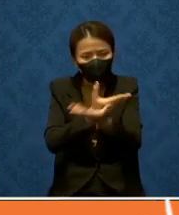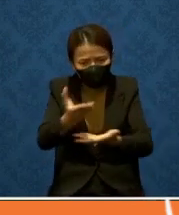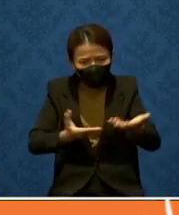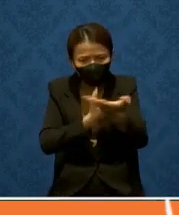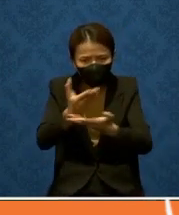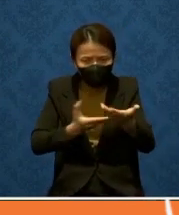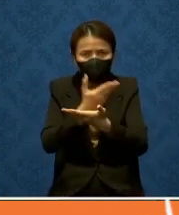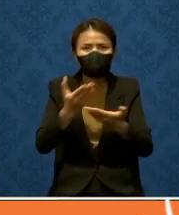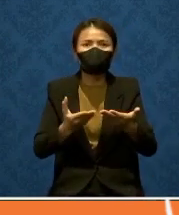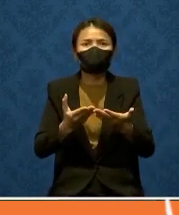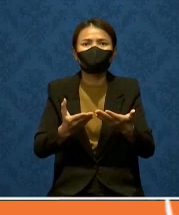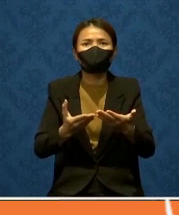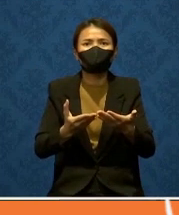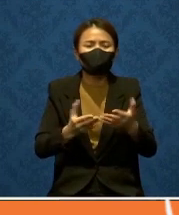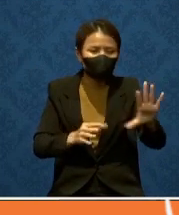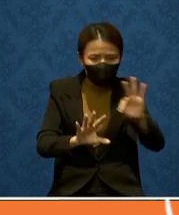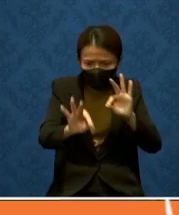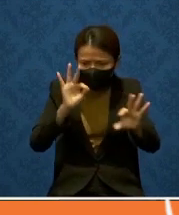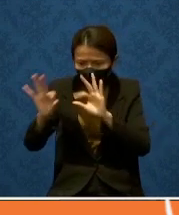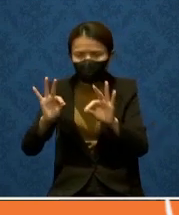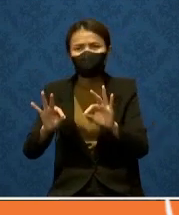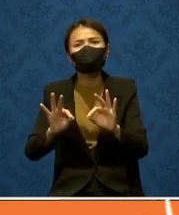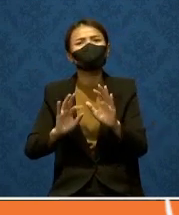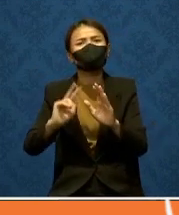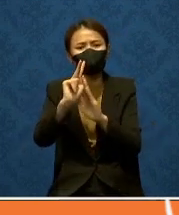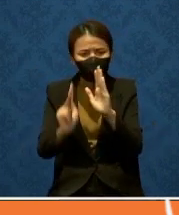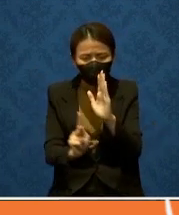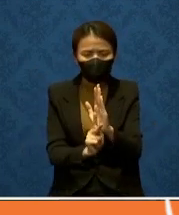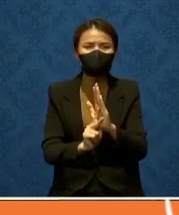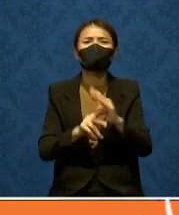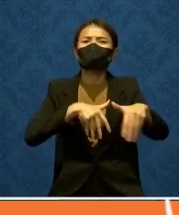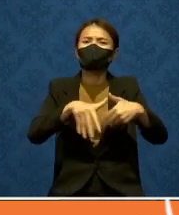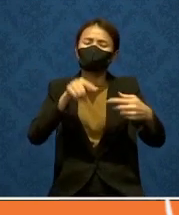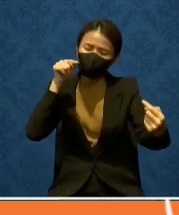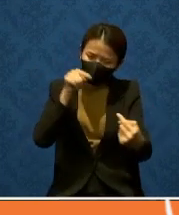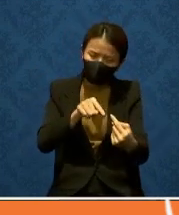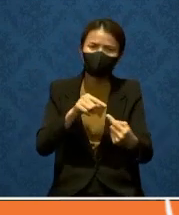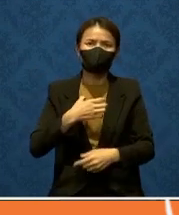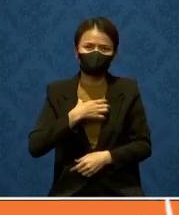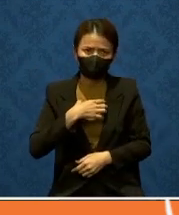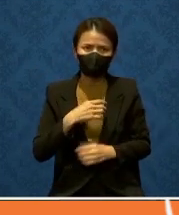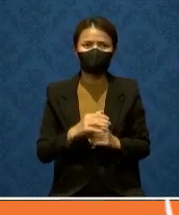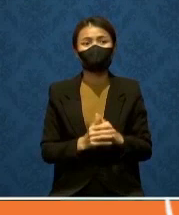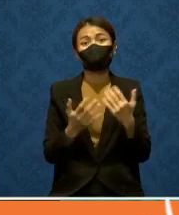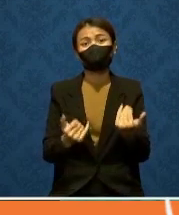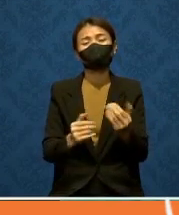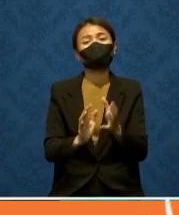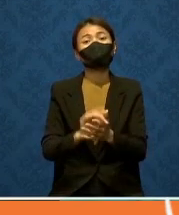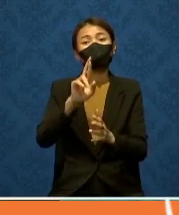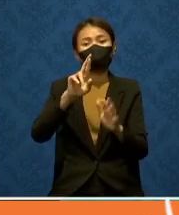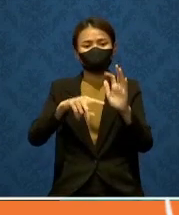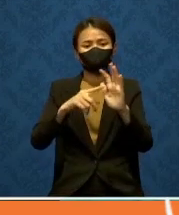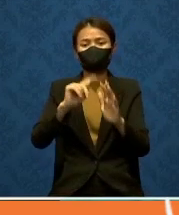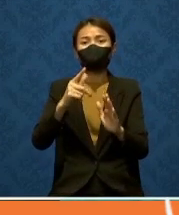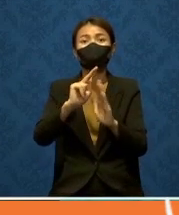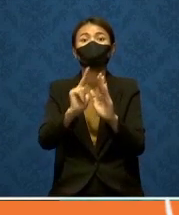ริงๆประเด็นสุดท้ายครับท่านประธานผมมองว่ากฎผมได้อ่านเนื้อหากฎหมายทั้ง5ร่างนะครับร่